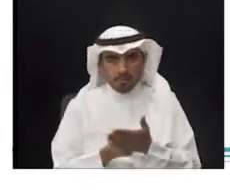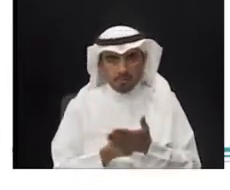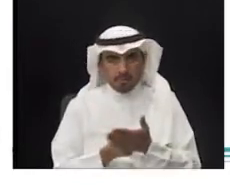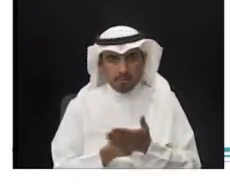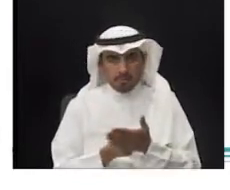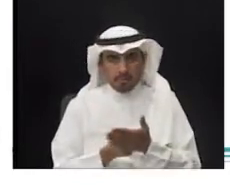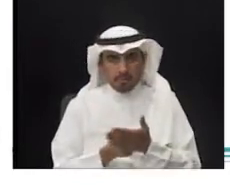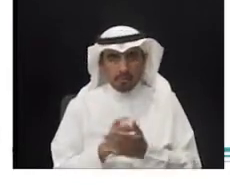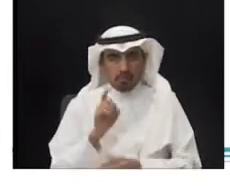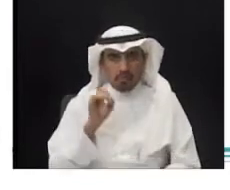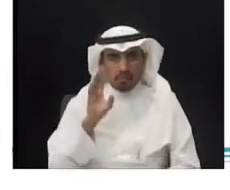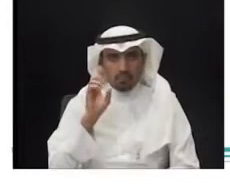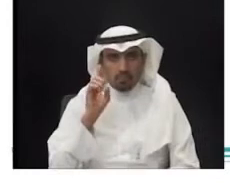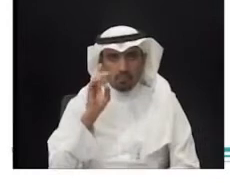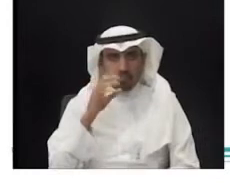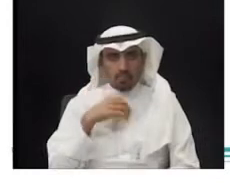الكتابي.